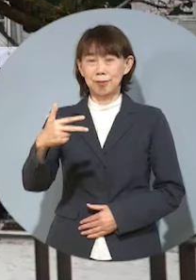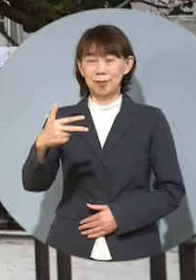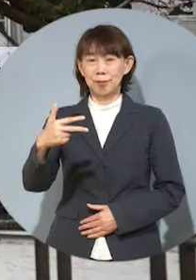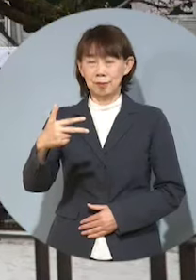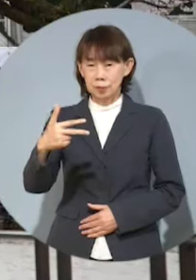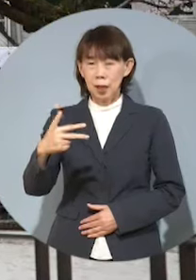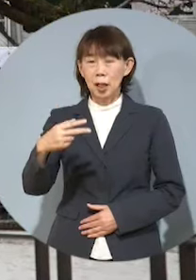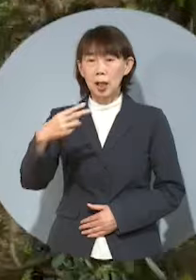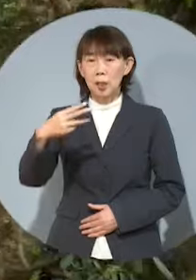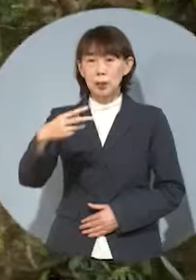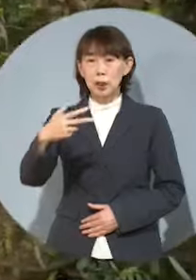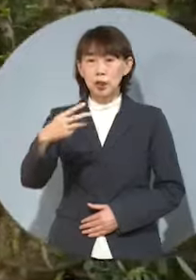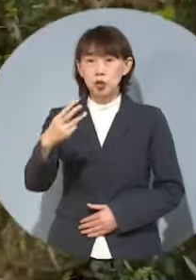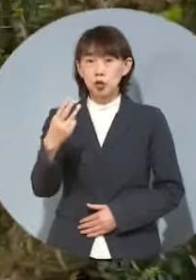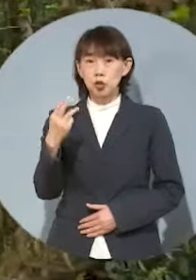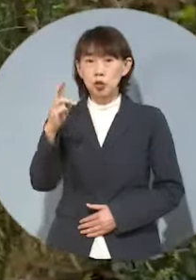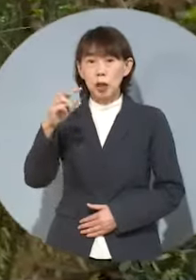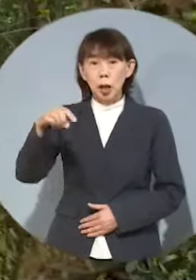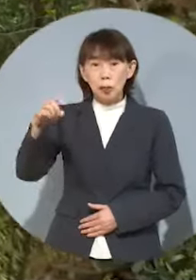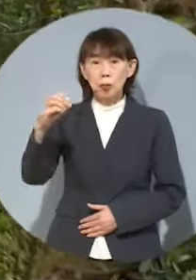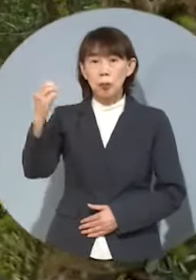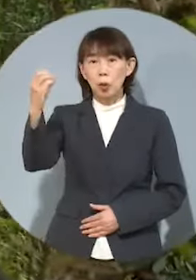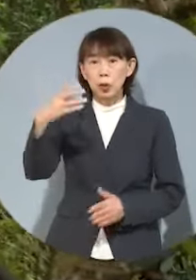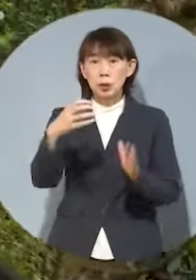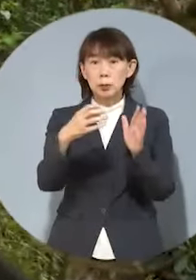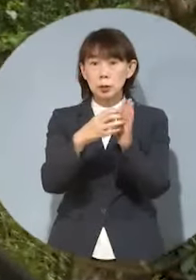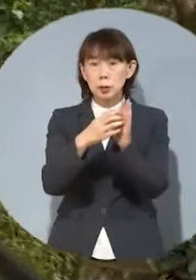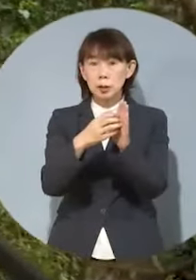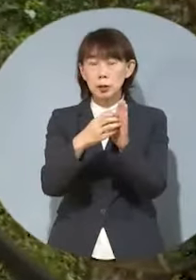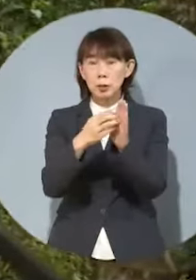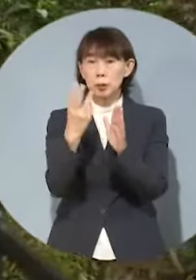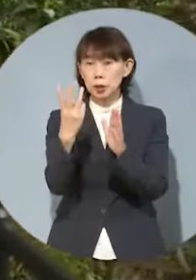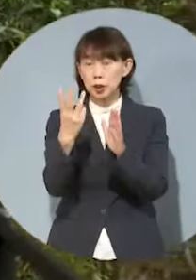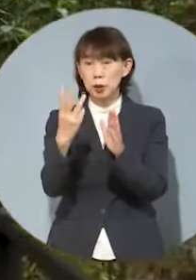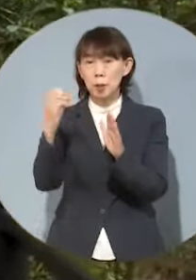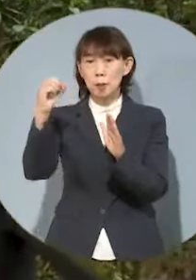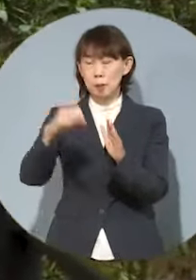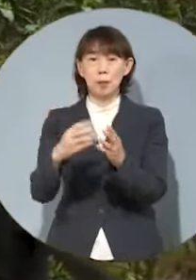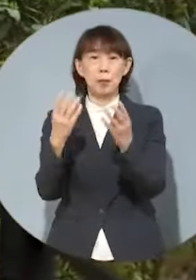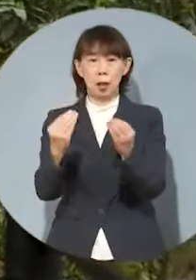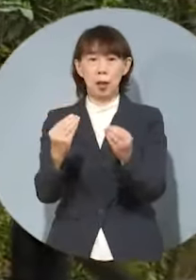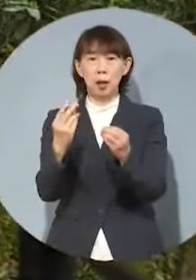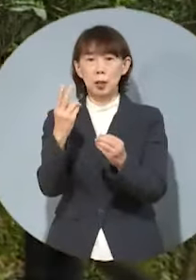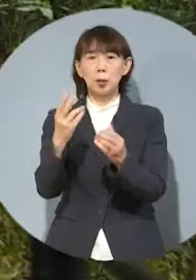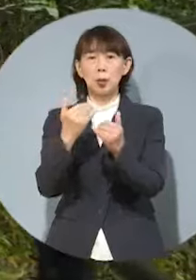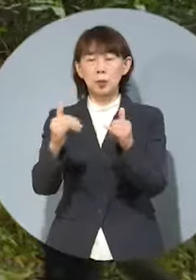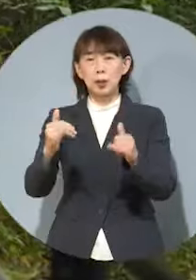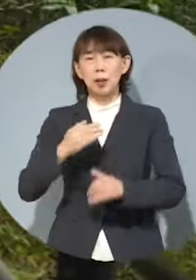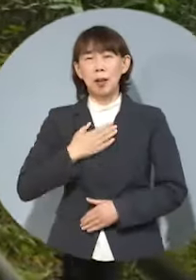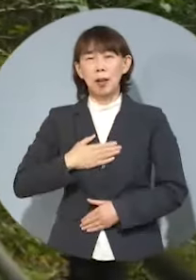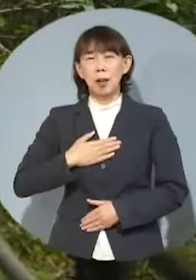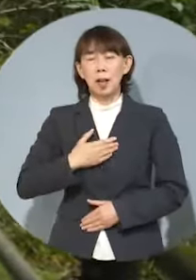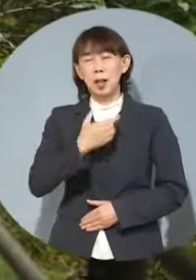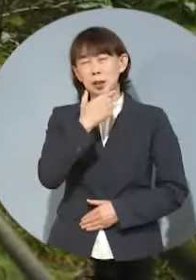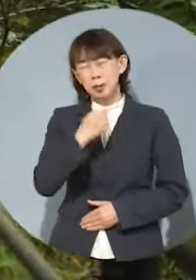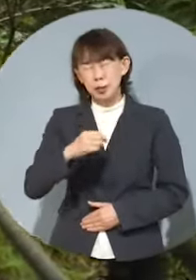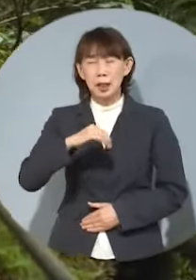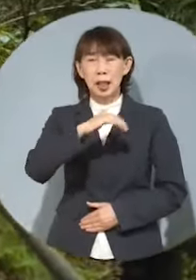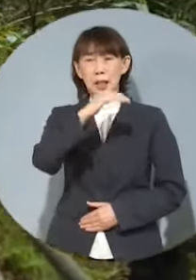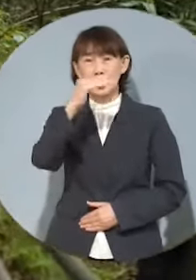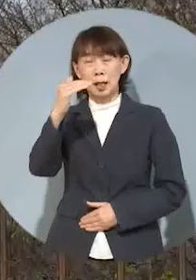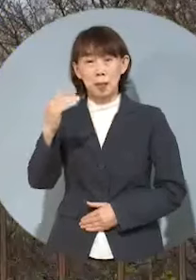ミシュラン観光ガイドで三つ星に認定され、都民の憩いの山として愛される高尾山からは